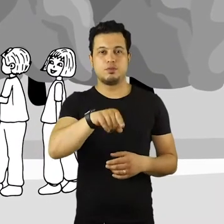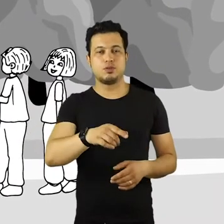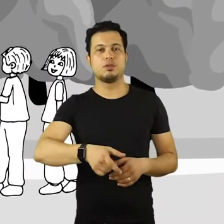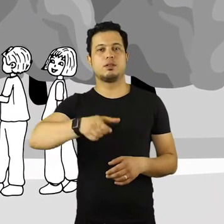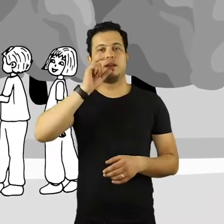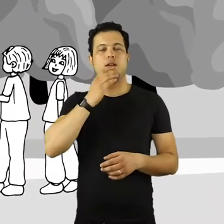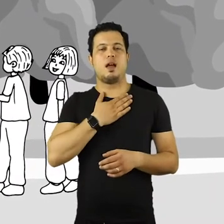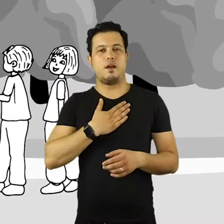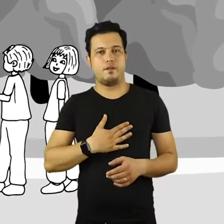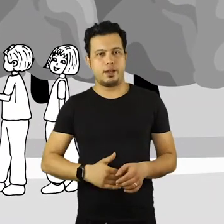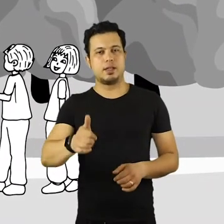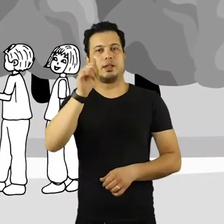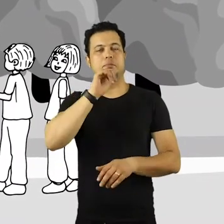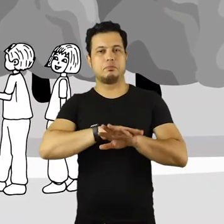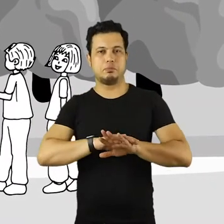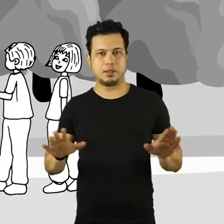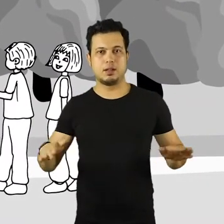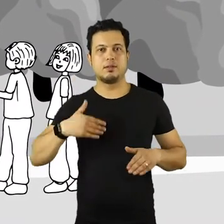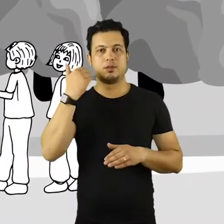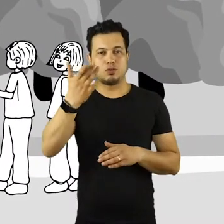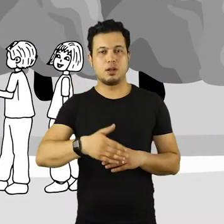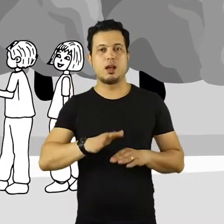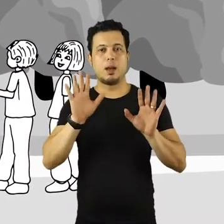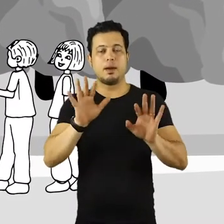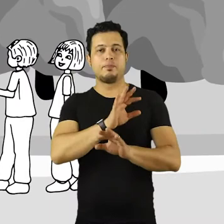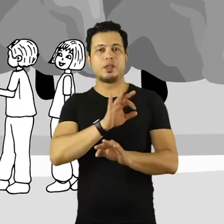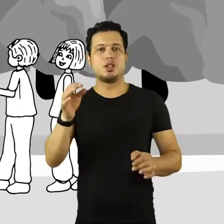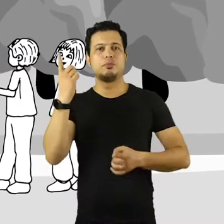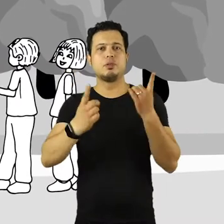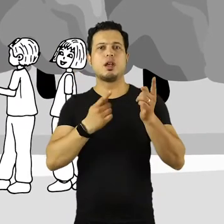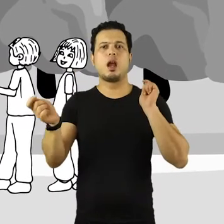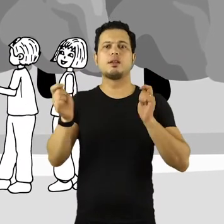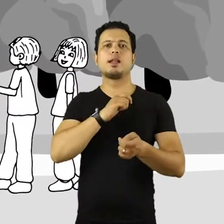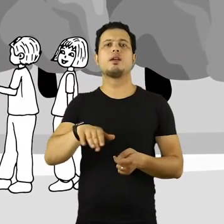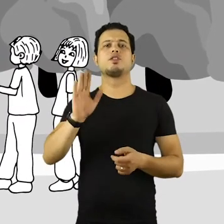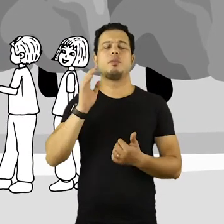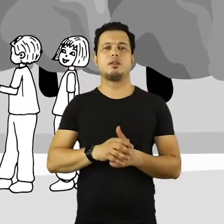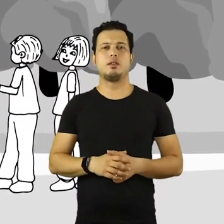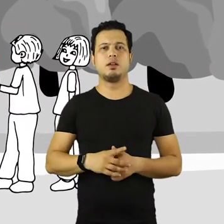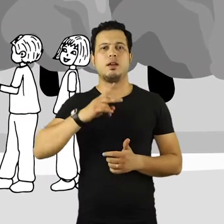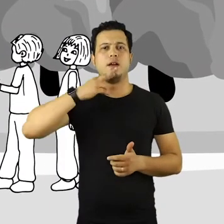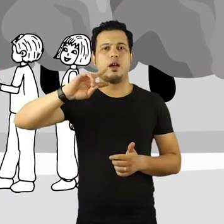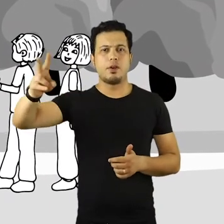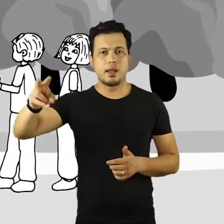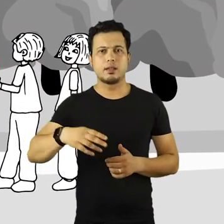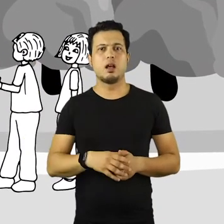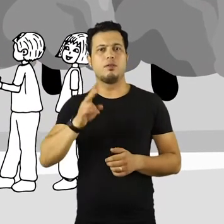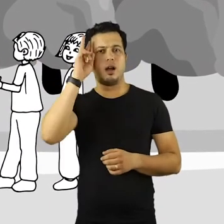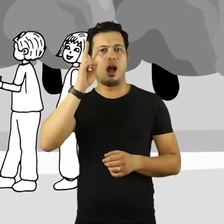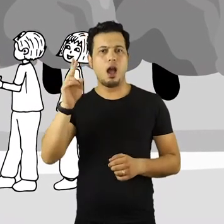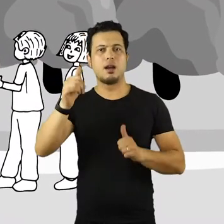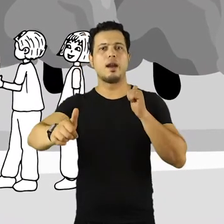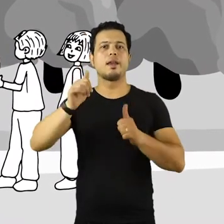şırasını afiyetle içtiler. Ama hiçbir şey olmamıştı. Ne renkler ne de hayaller